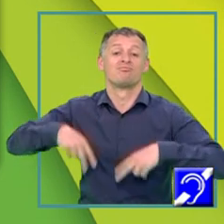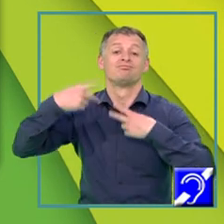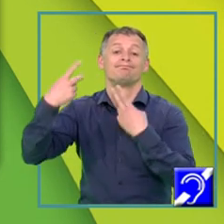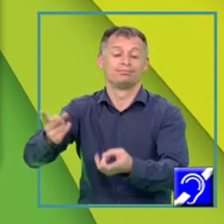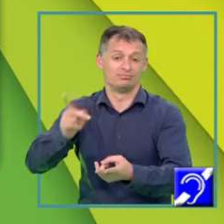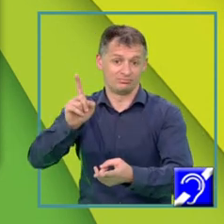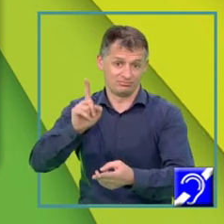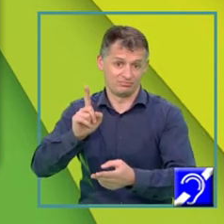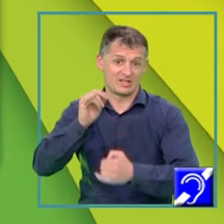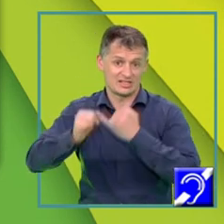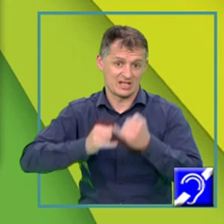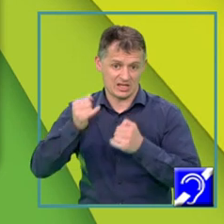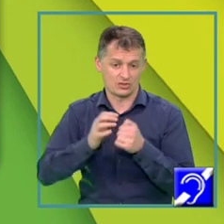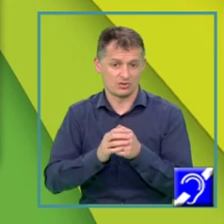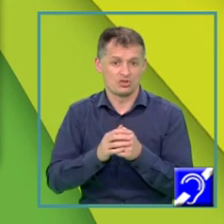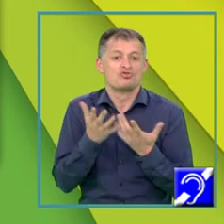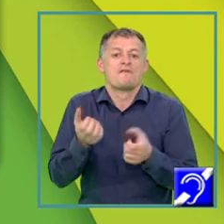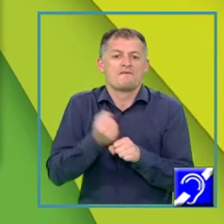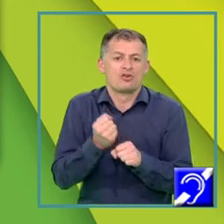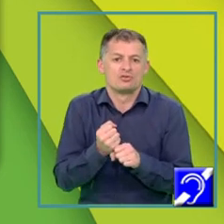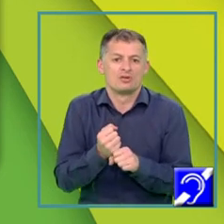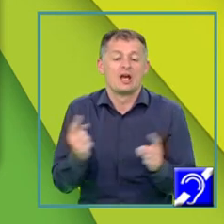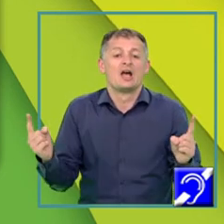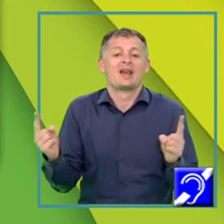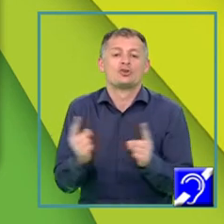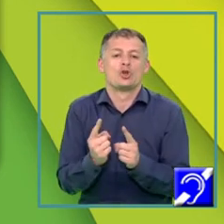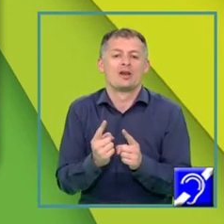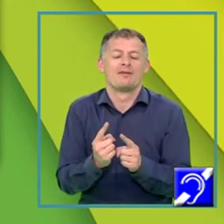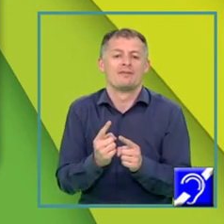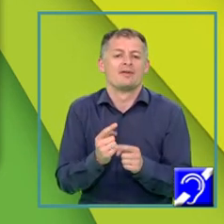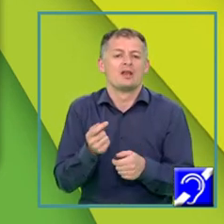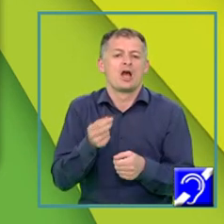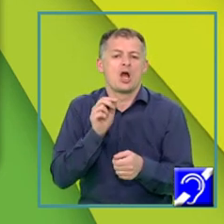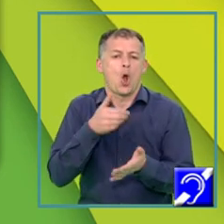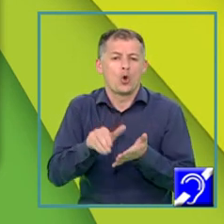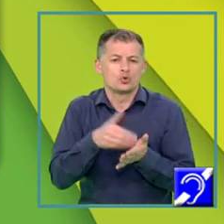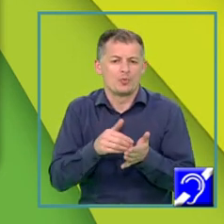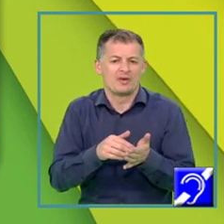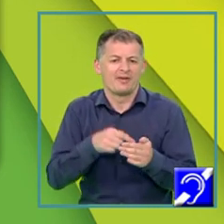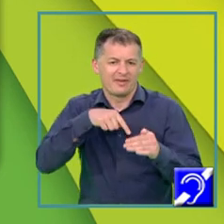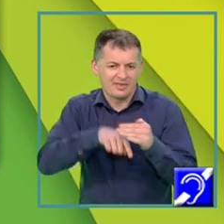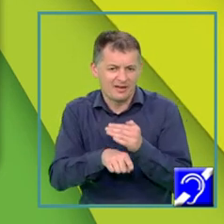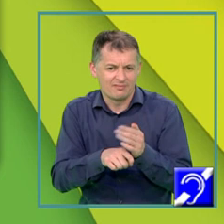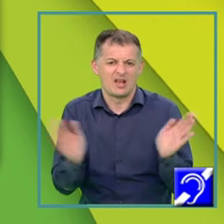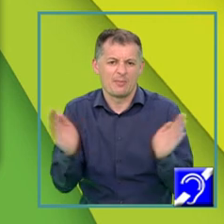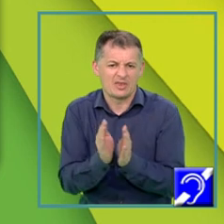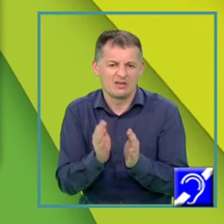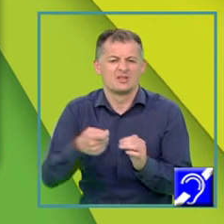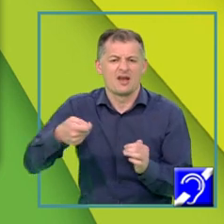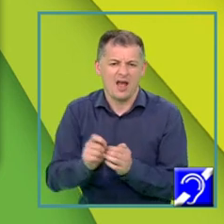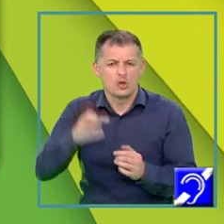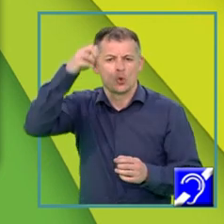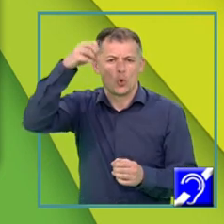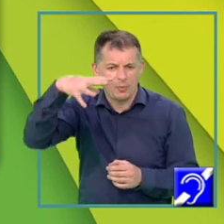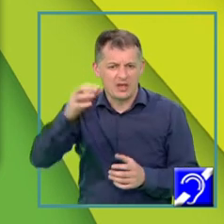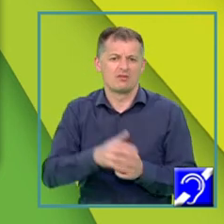ce face? Restrânge consumul intern. Sunt raționalizate alimentele, medicamentele, energia electrică, energia termică, gazele,